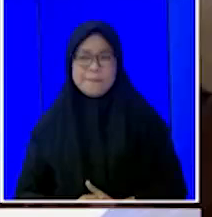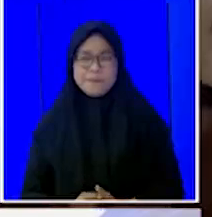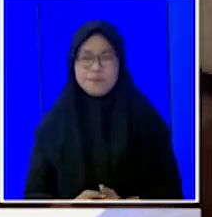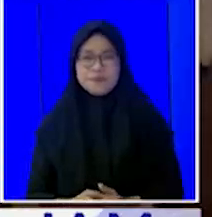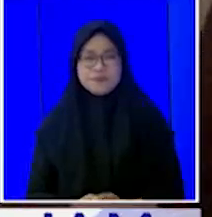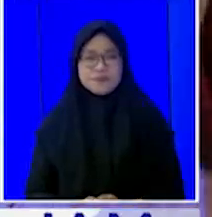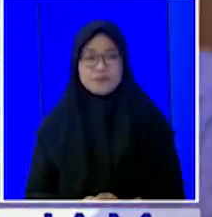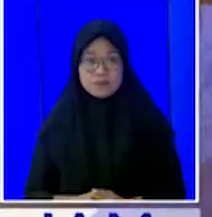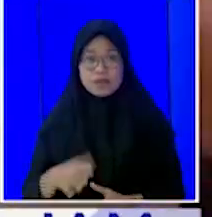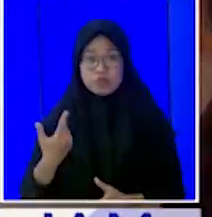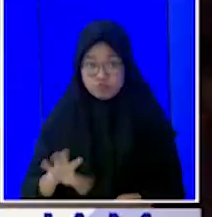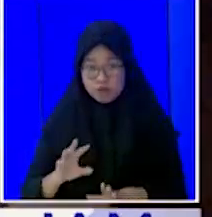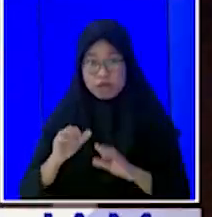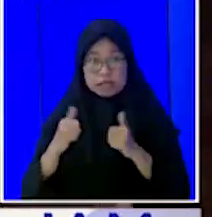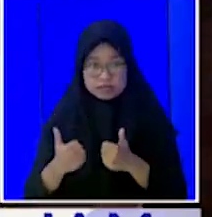beberapa step lagi.